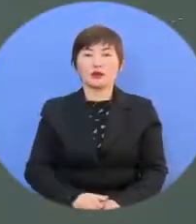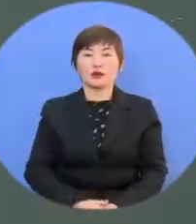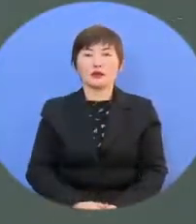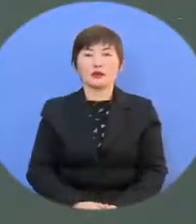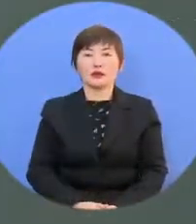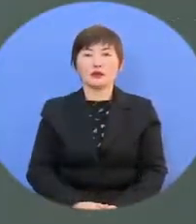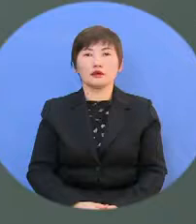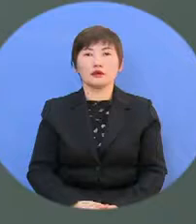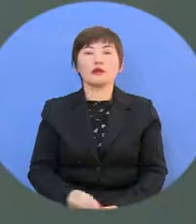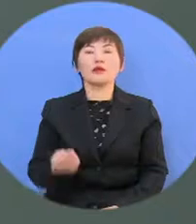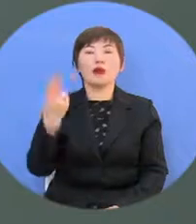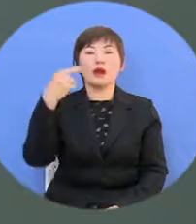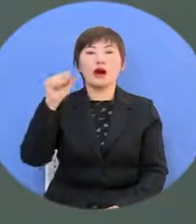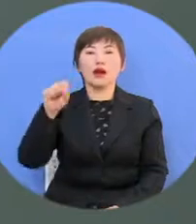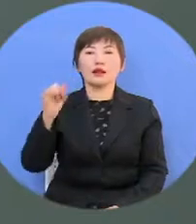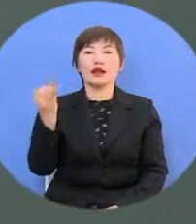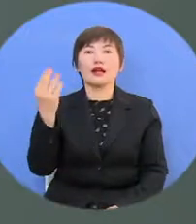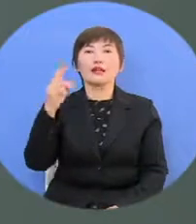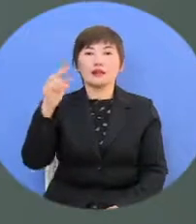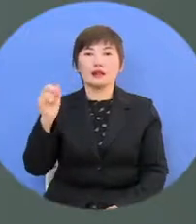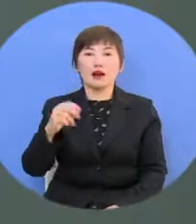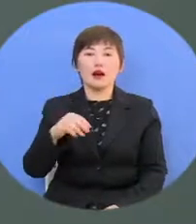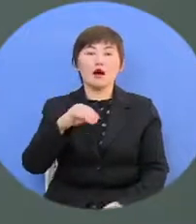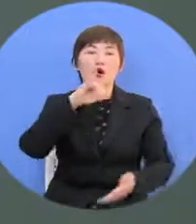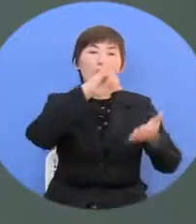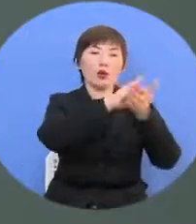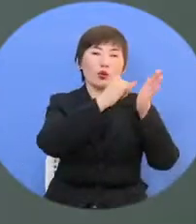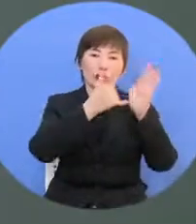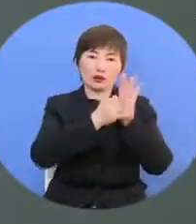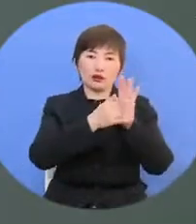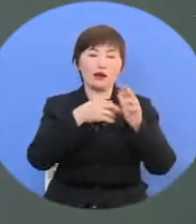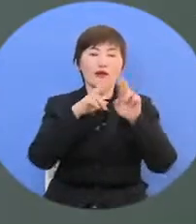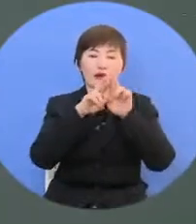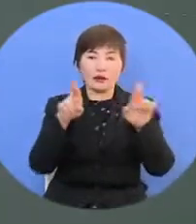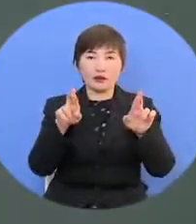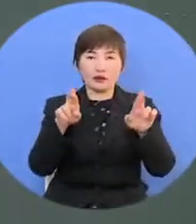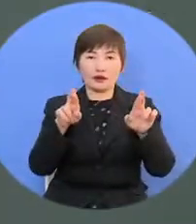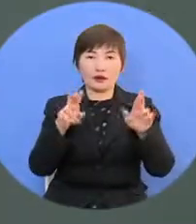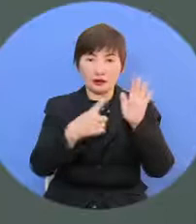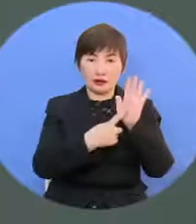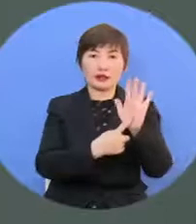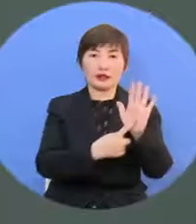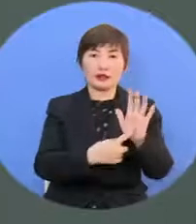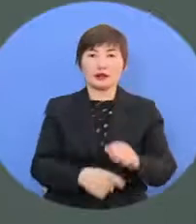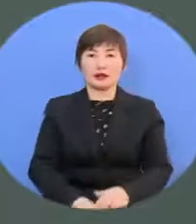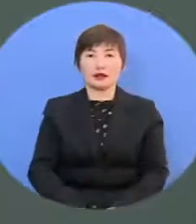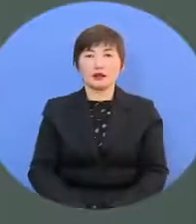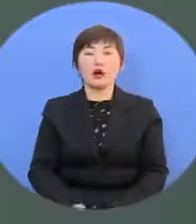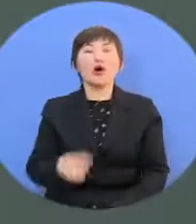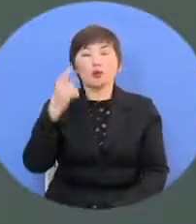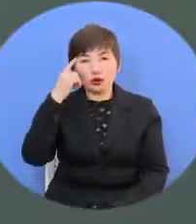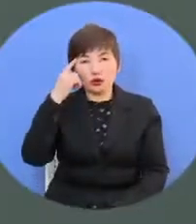За далайц гэдэг бол утаг хоорондын ялгаатай байдлыг одоо илэрхийлдэг зүйл. За